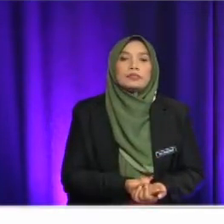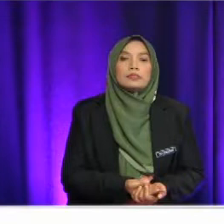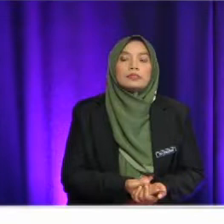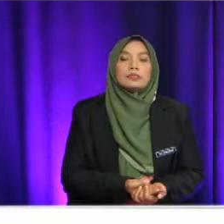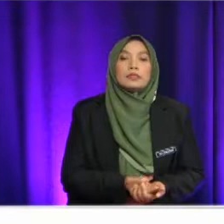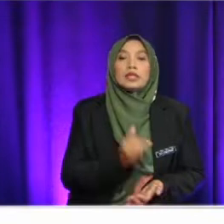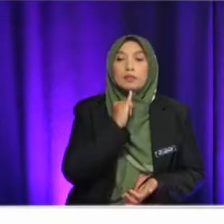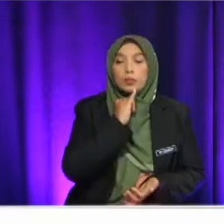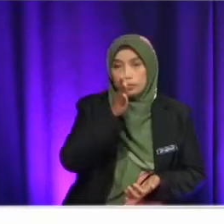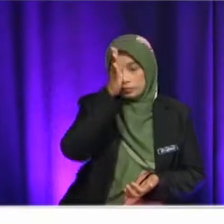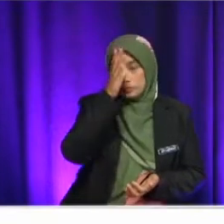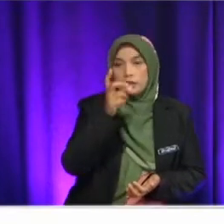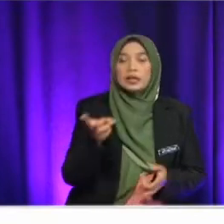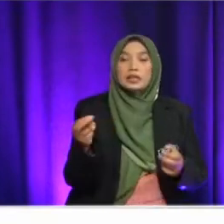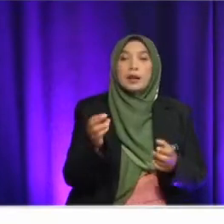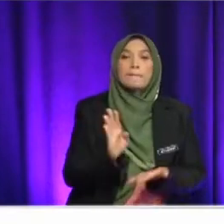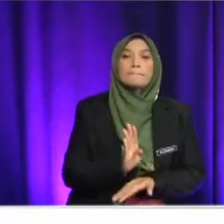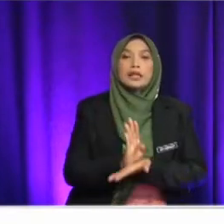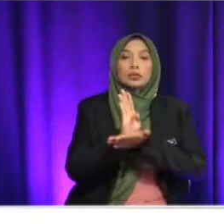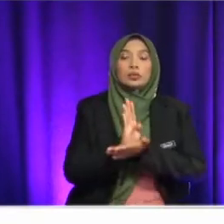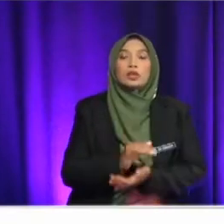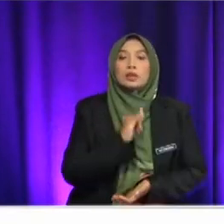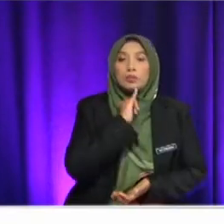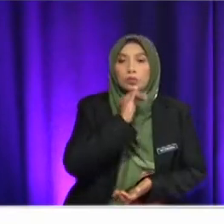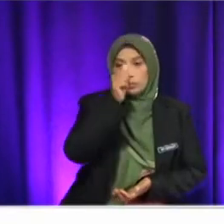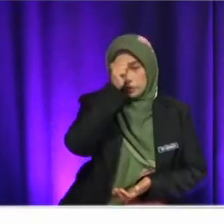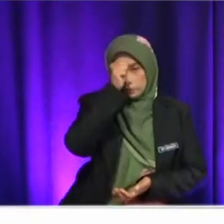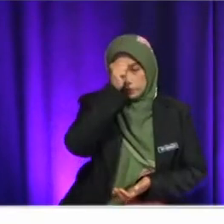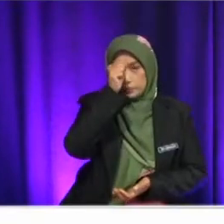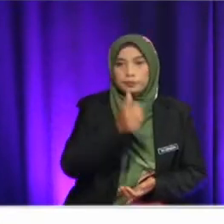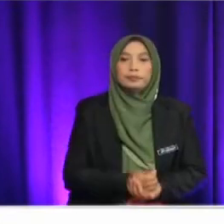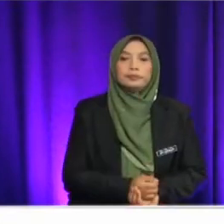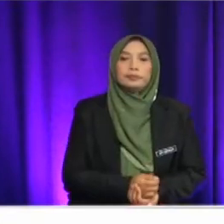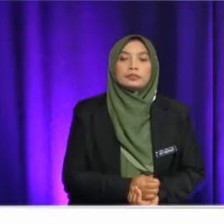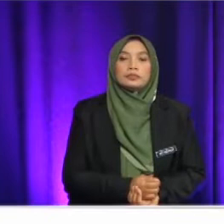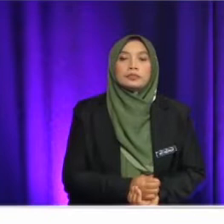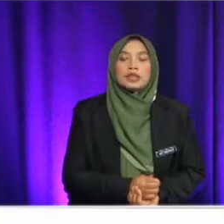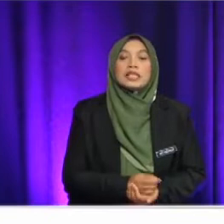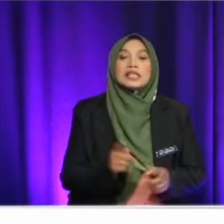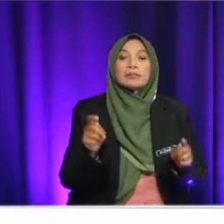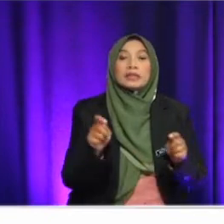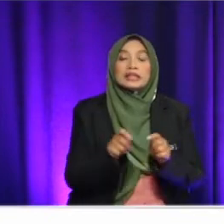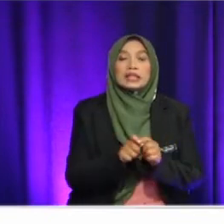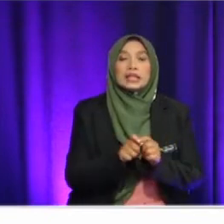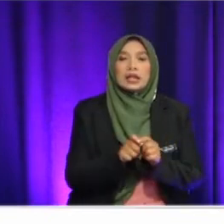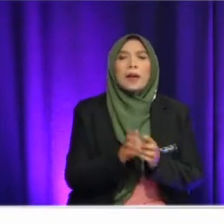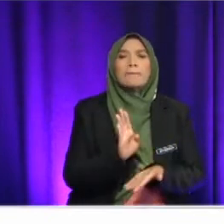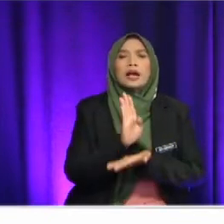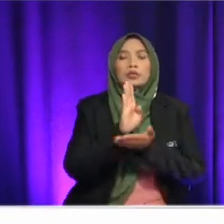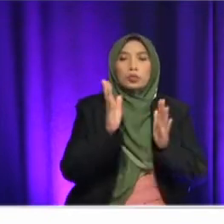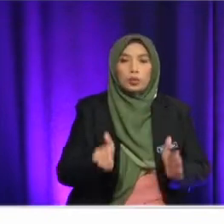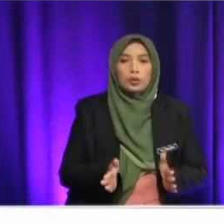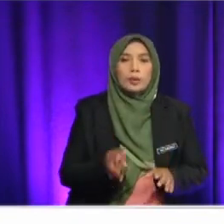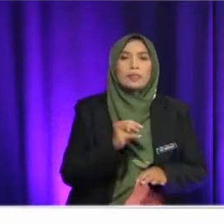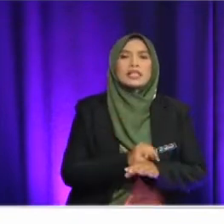orang lain dalam kesusahan seperti menjadi sukarelawan mangsa banjir. Secara tidak langsung, nilai kasih sayang, prihatin